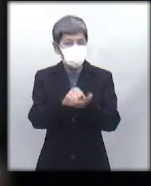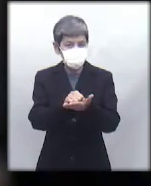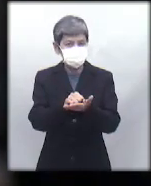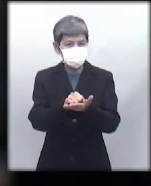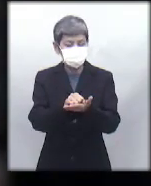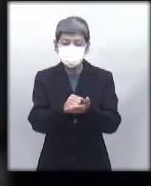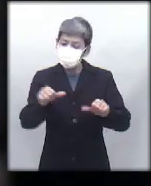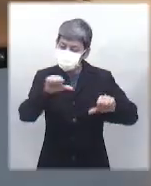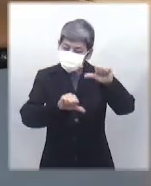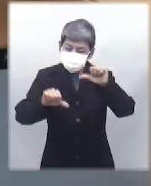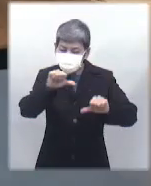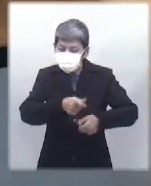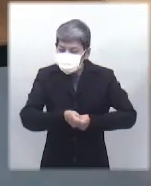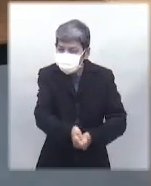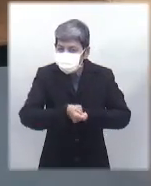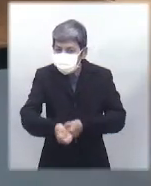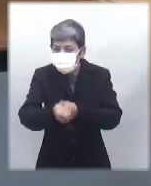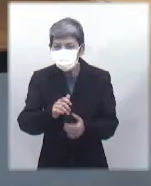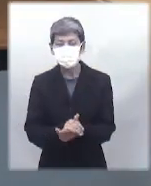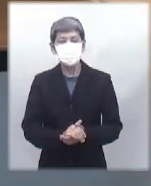และทางเดินทางทำความสะอาดด้วยครับ